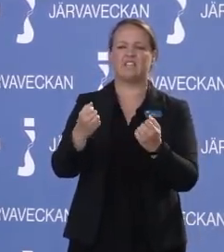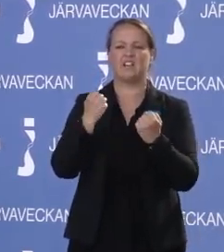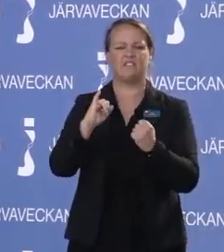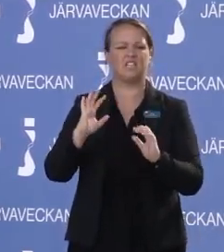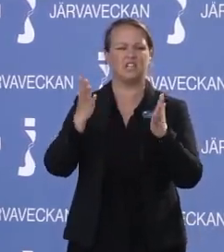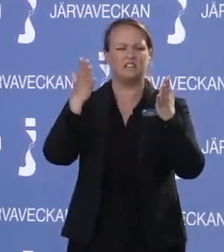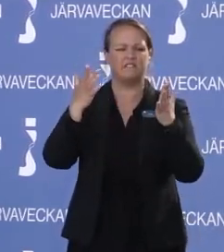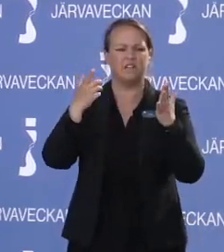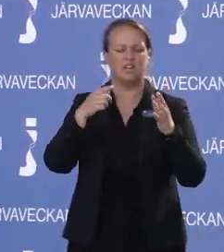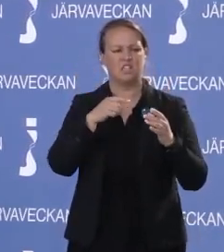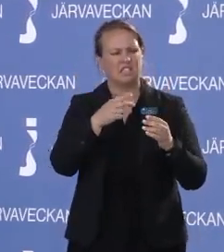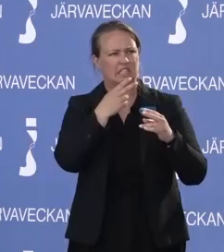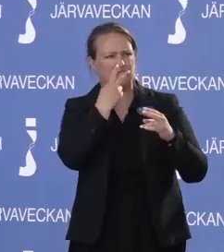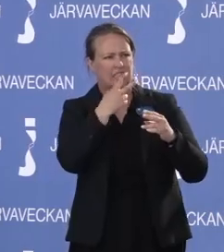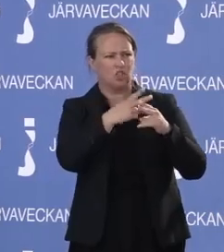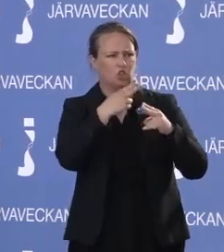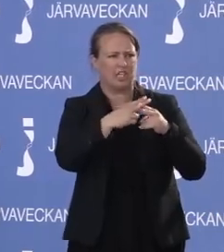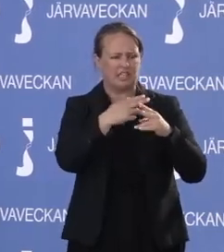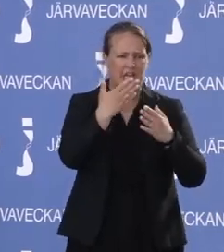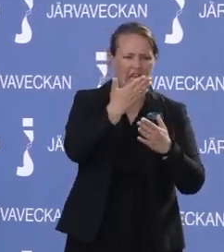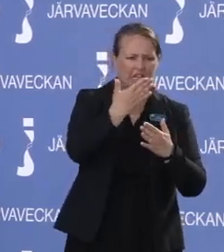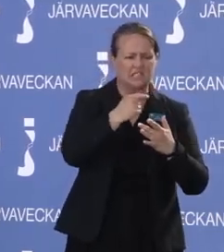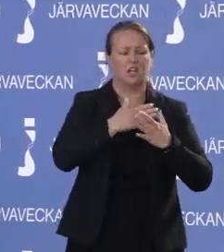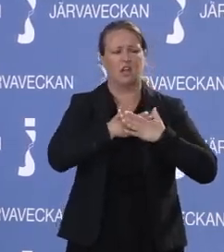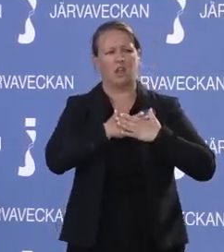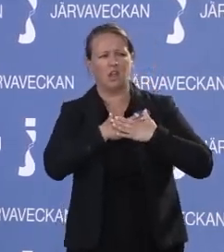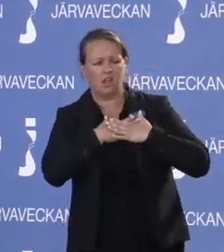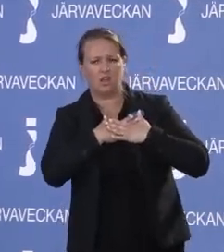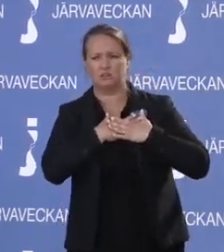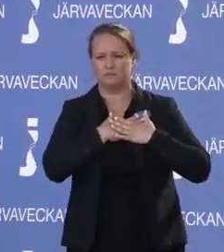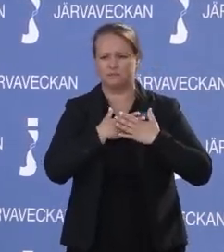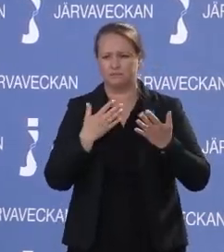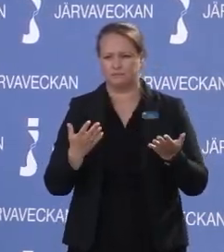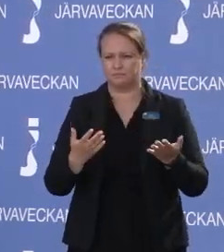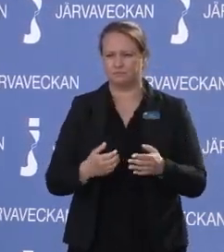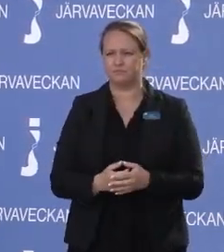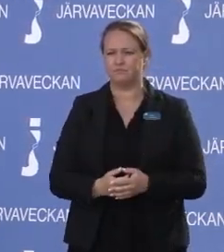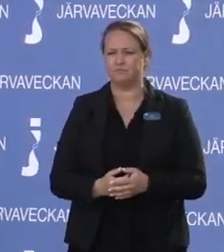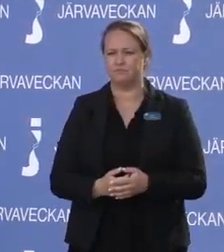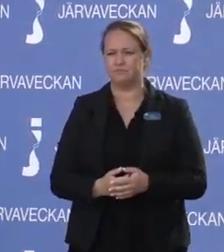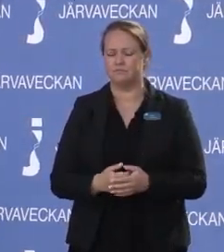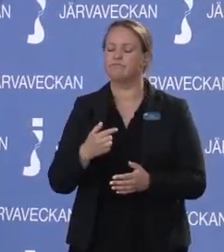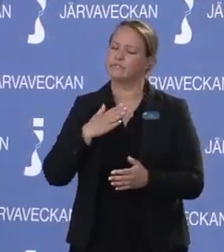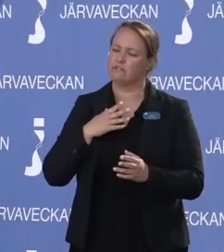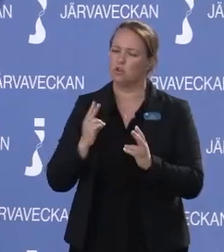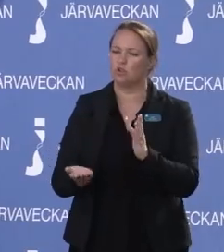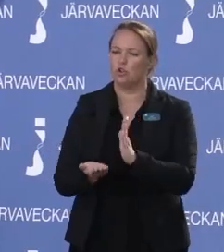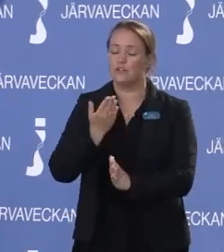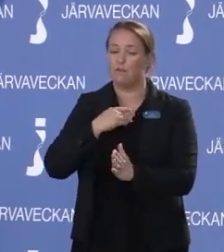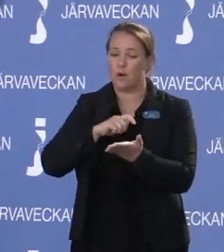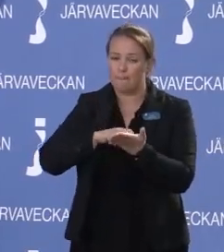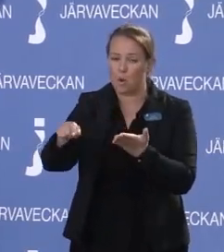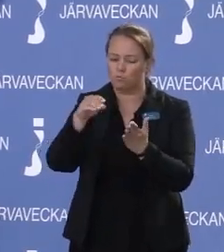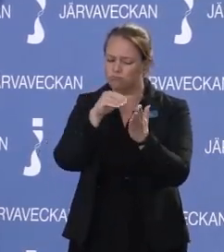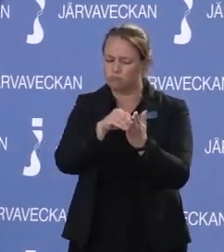enkelt dåligt av konsumtion. Sista grejen jag vill lyfta, det är att vår rapport väldigt tydligt visar på att boende i